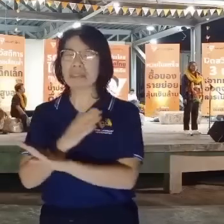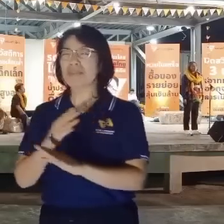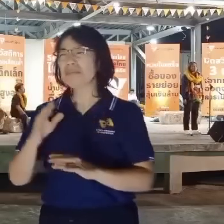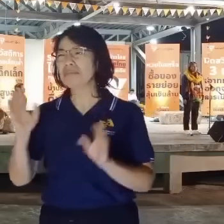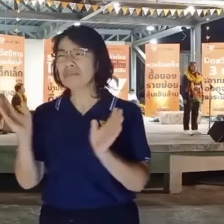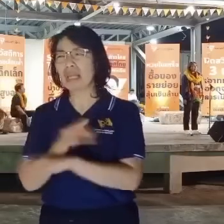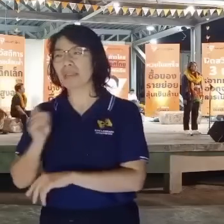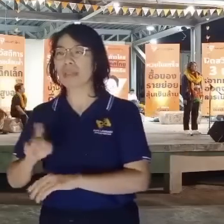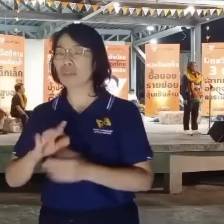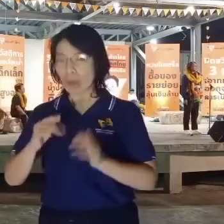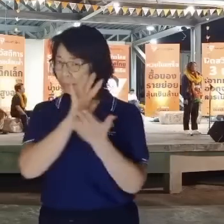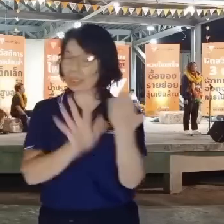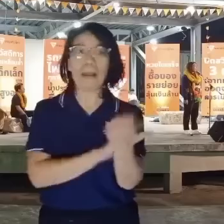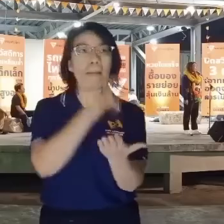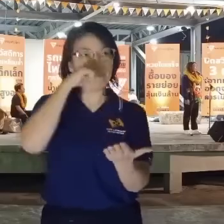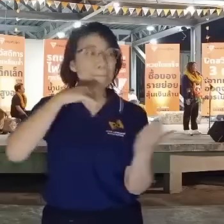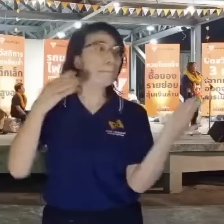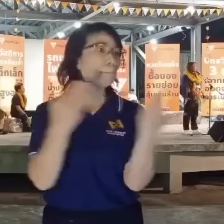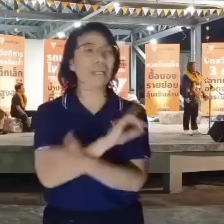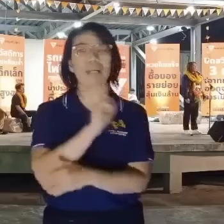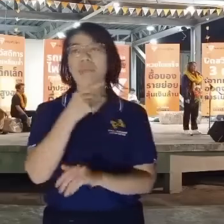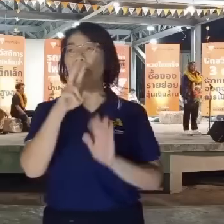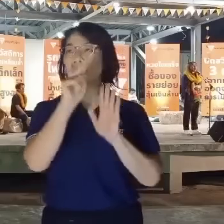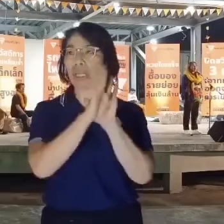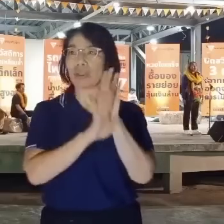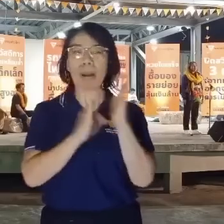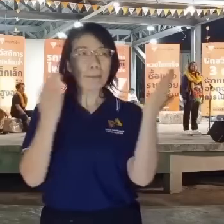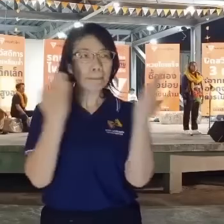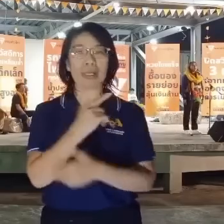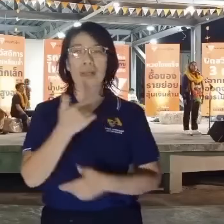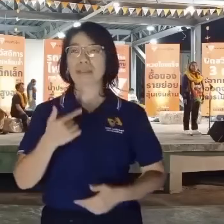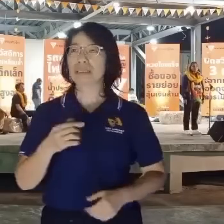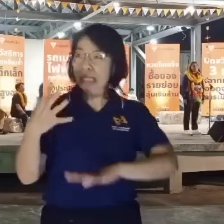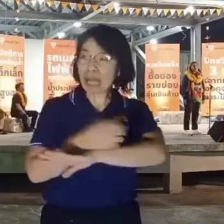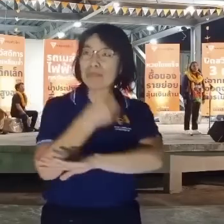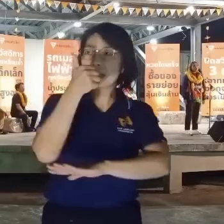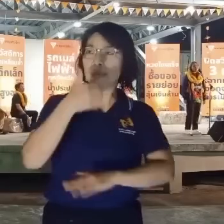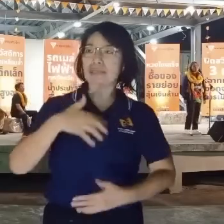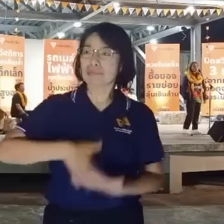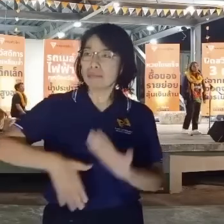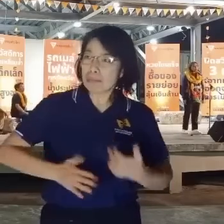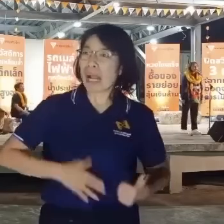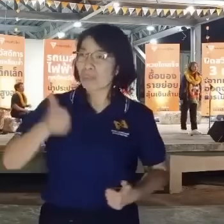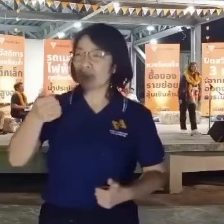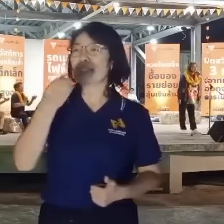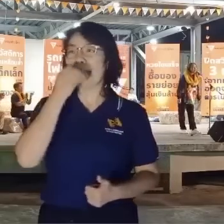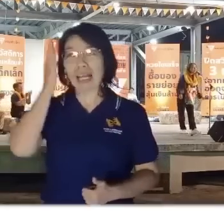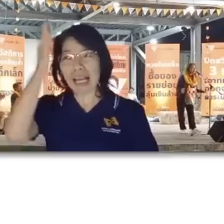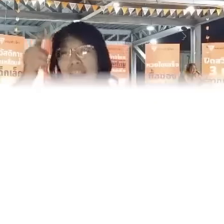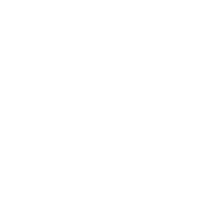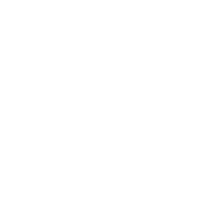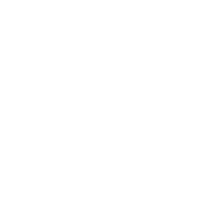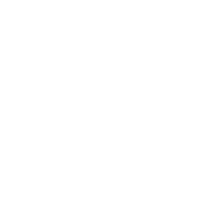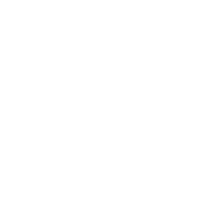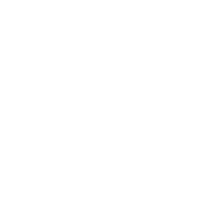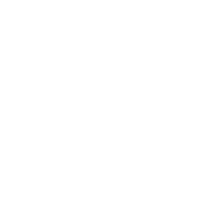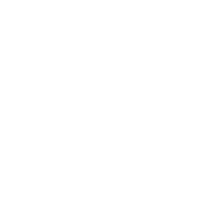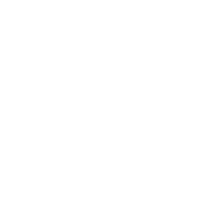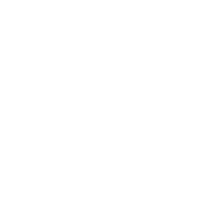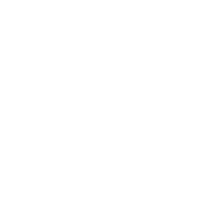เป็นต้องเปลี่ยนประเทศด้วยนโยบายการเมืองดีปากท้องดีมีอนาคตค่ะขอบคุณค่ะ